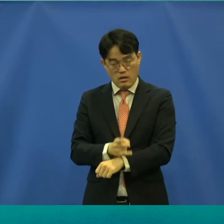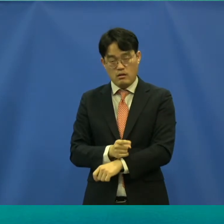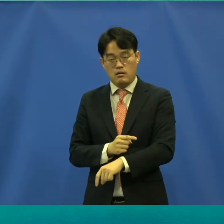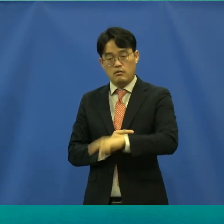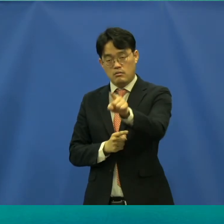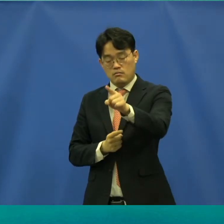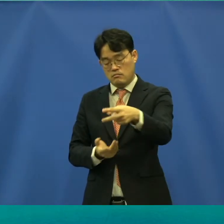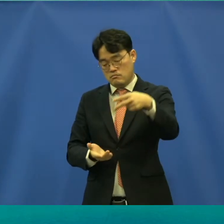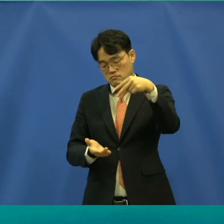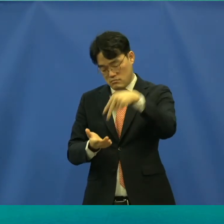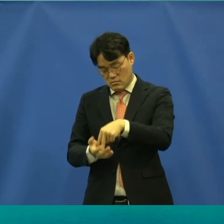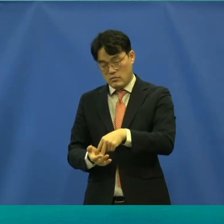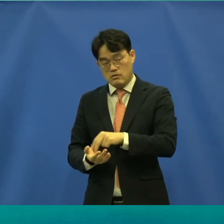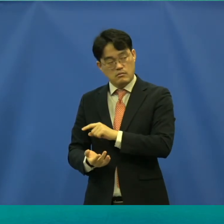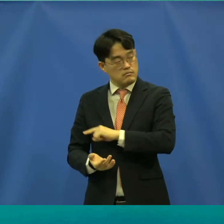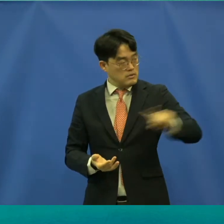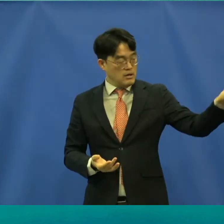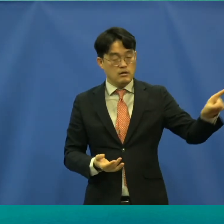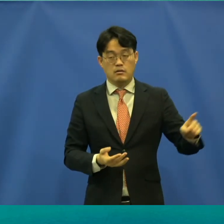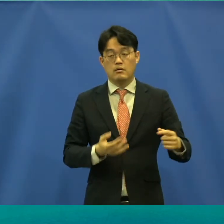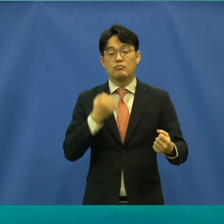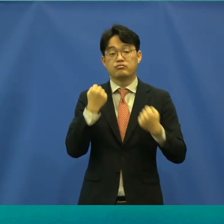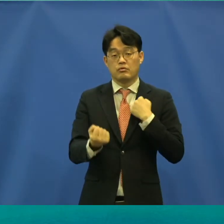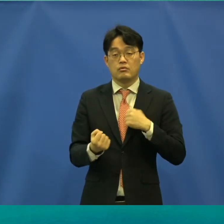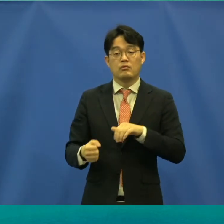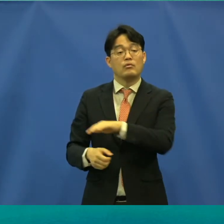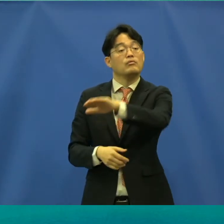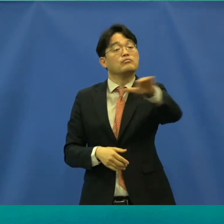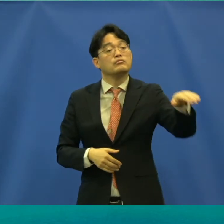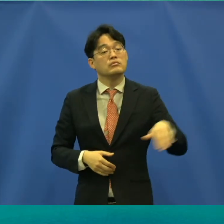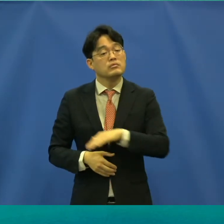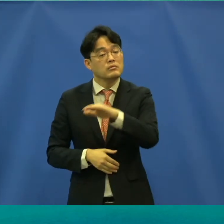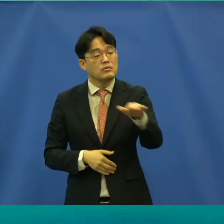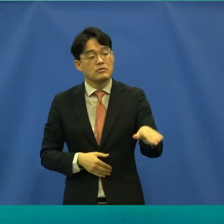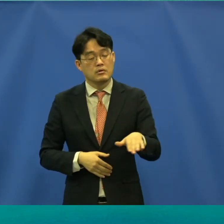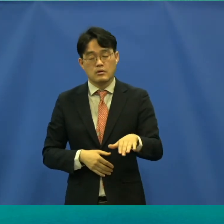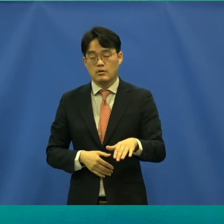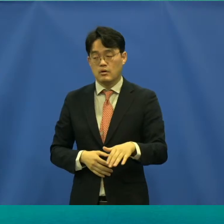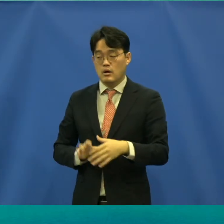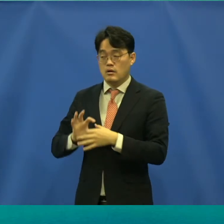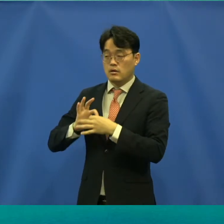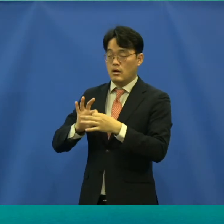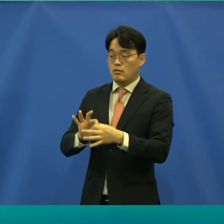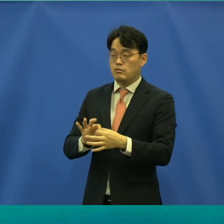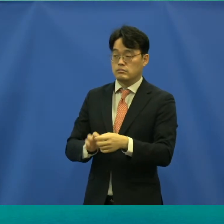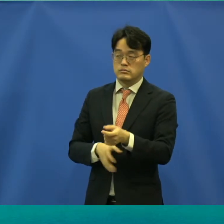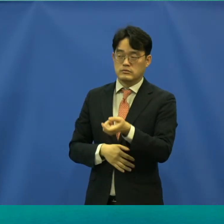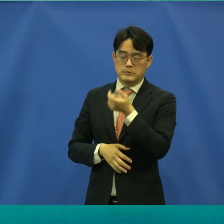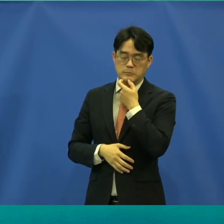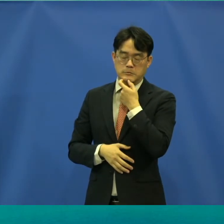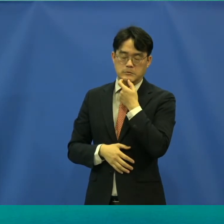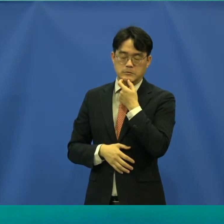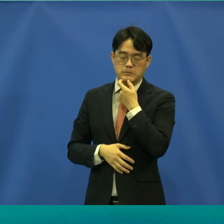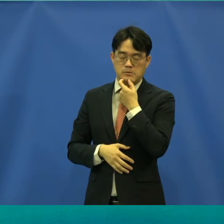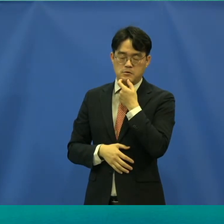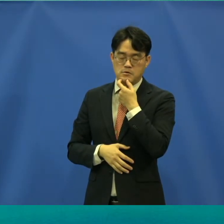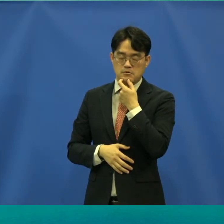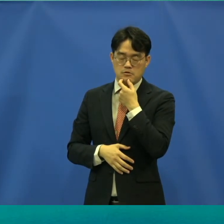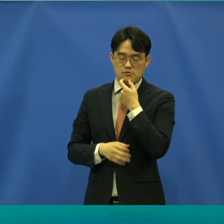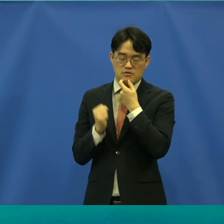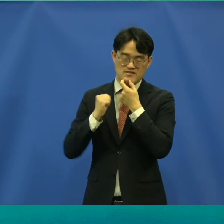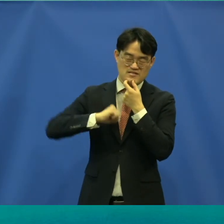그래서 에베소서 2장을 보면 사단이 뭘 하죠? 불순종의 아들들 가운데서 역사하는